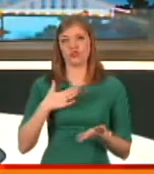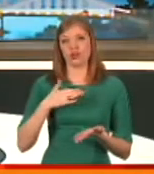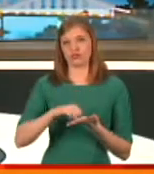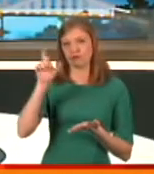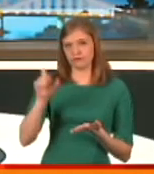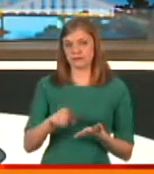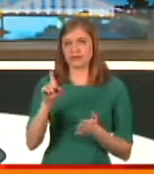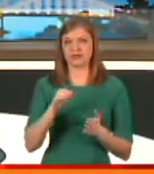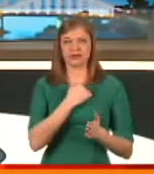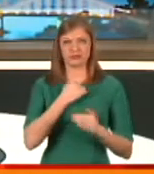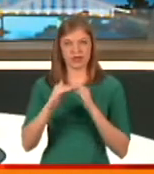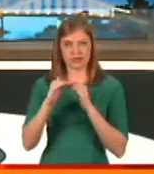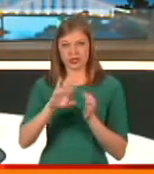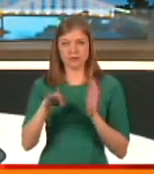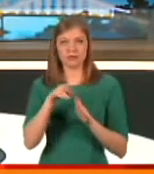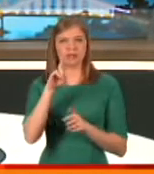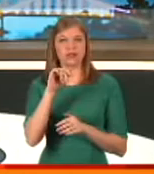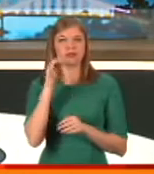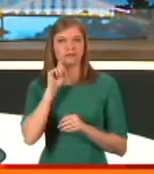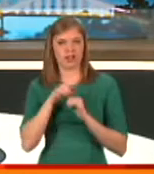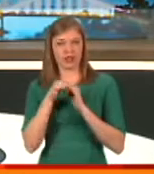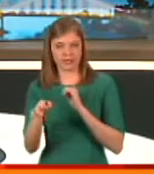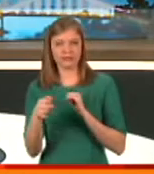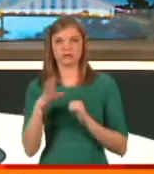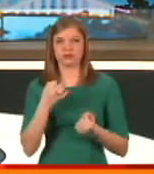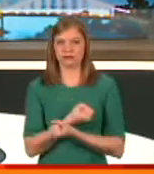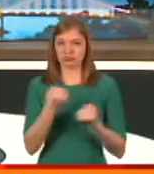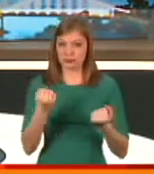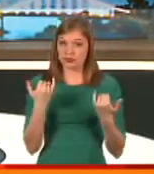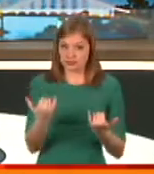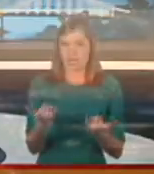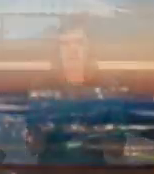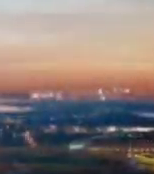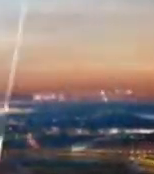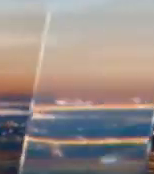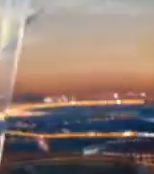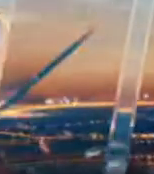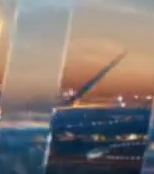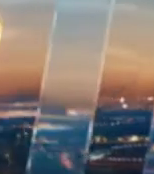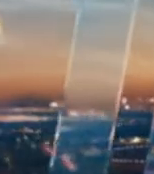Сачалко із арсеналу під Калинівкою, де два роки тому зброярня злетіла в повітря, а нині триває ремонт.